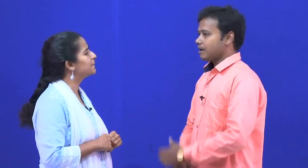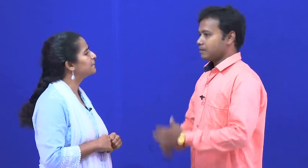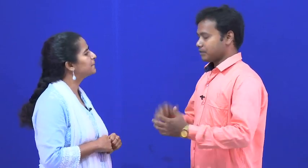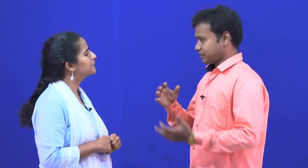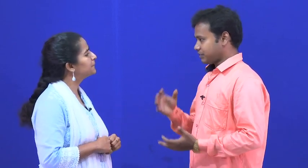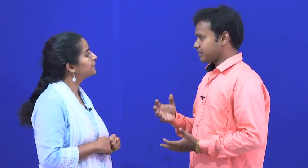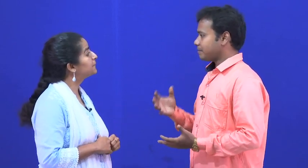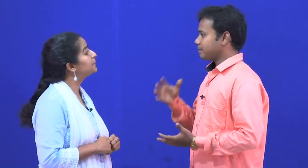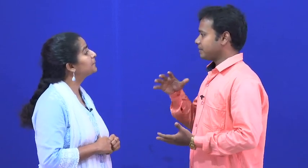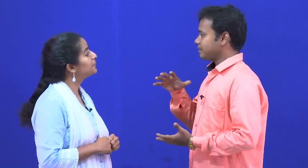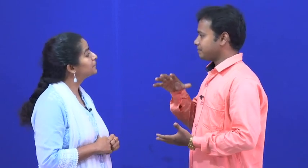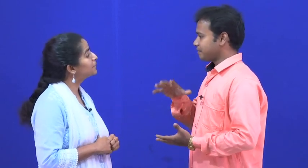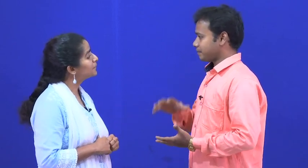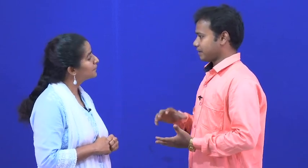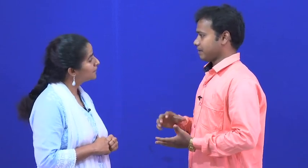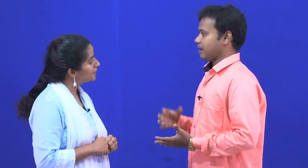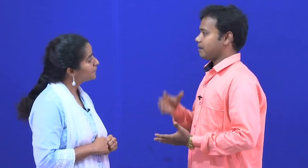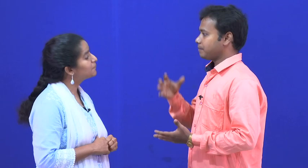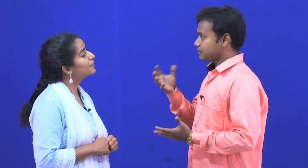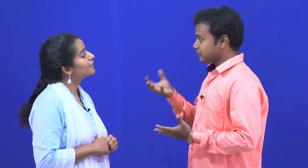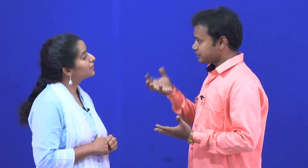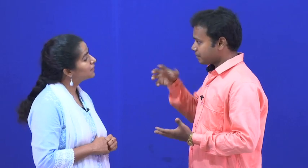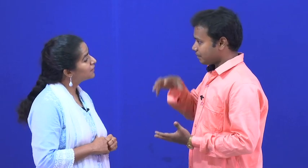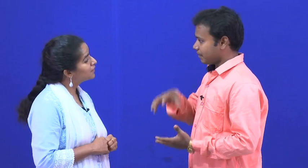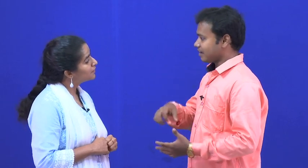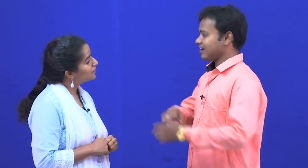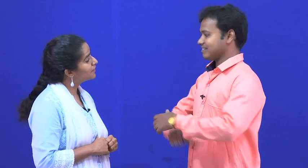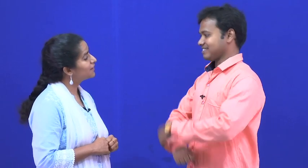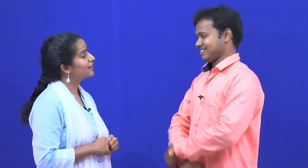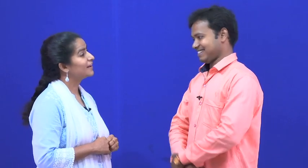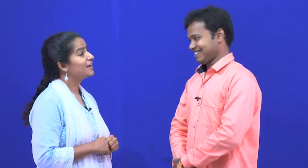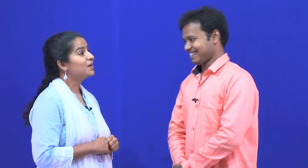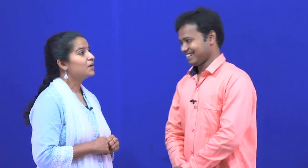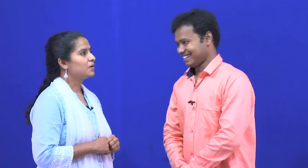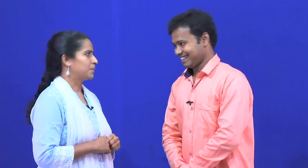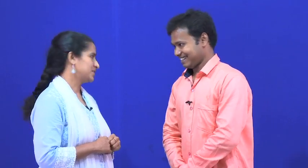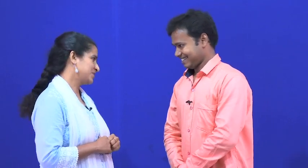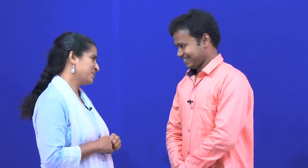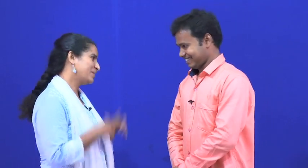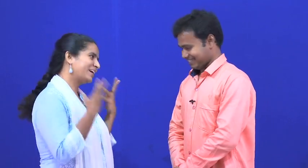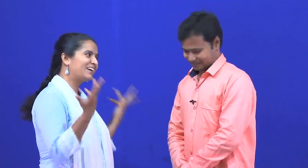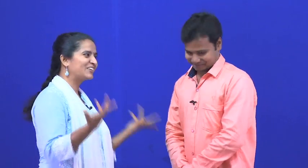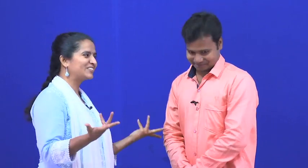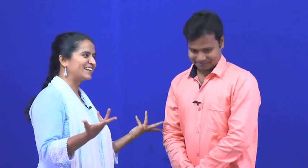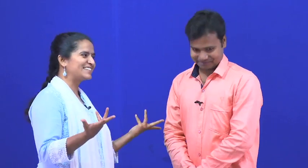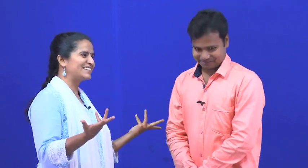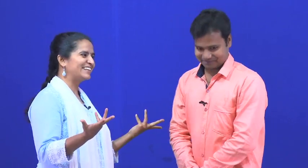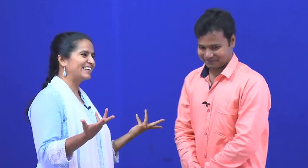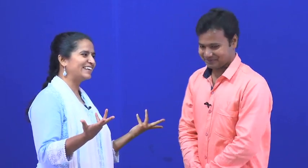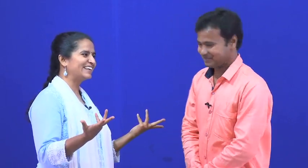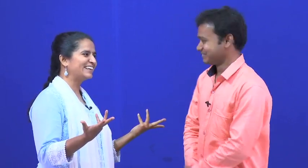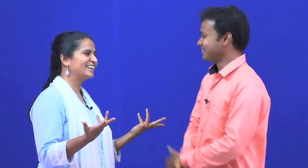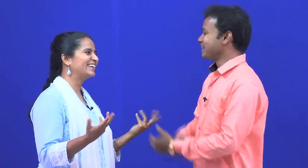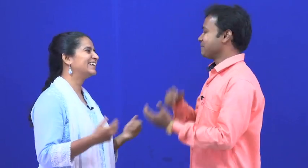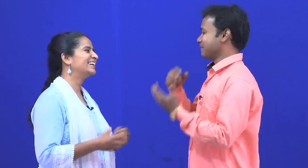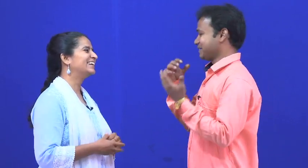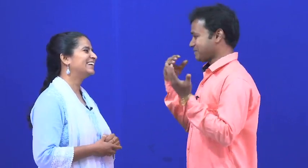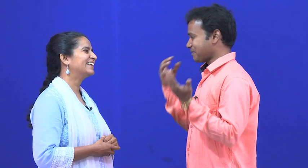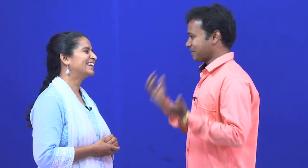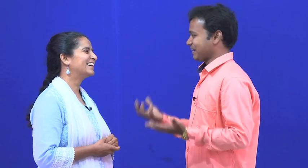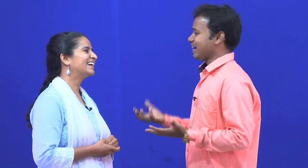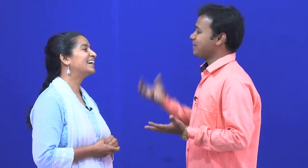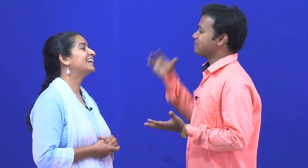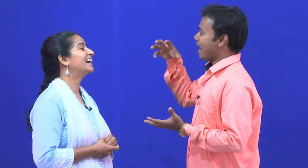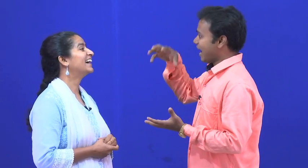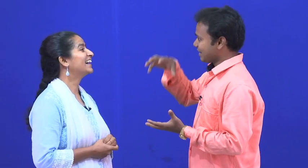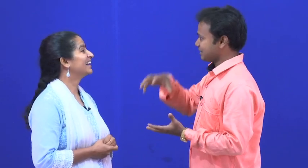asti. Paschima medinipura mandala paschima bange asti. Paschima Bangaha kutra asti?